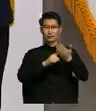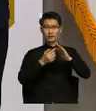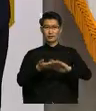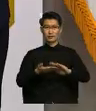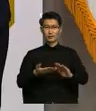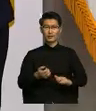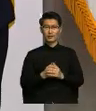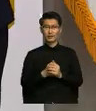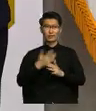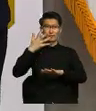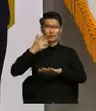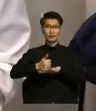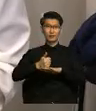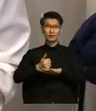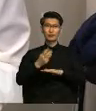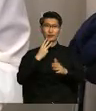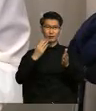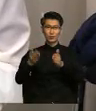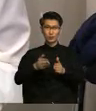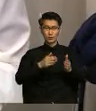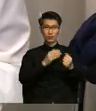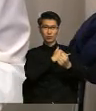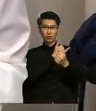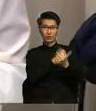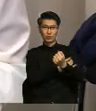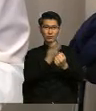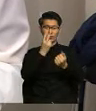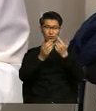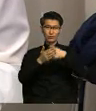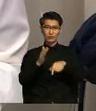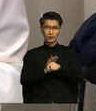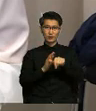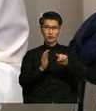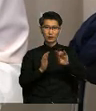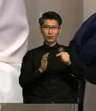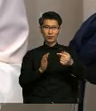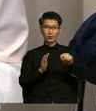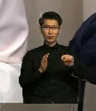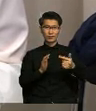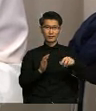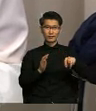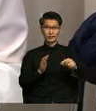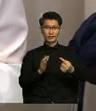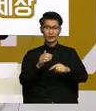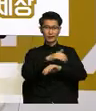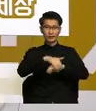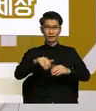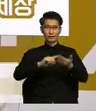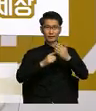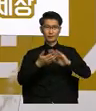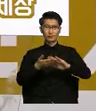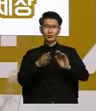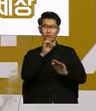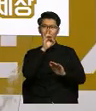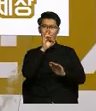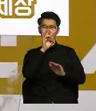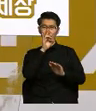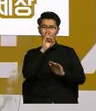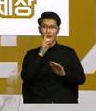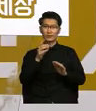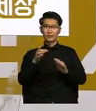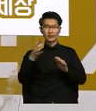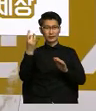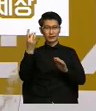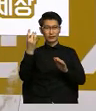밝혔습니다. 마지막으로 도는 노동권 보장을 위한 노동 거버넌스 구축 전략을 밝혔습니다. 중앙, 광역, 기초